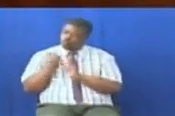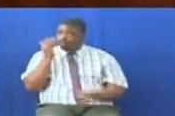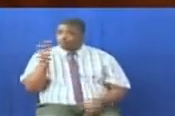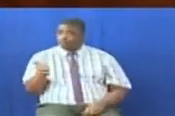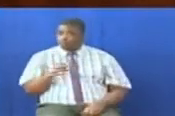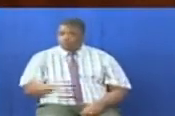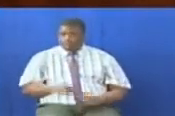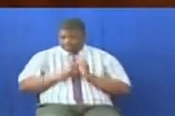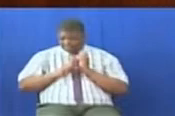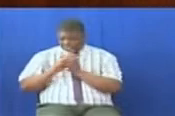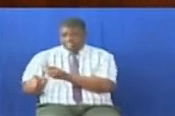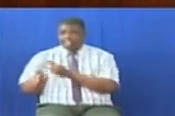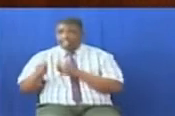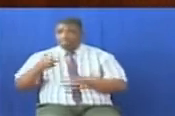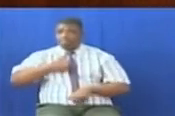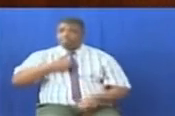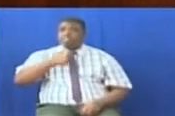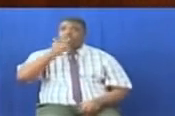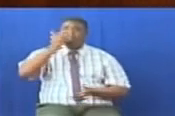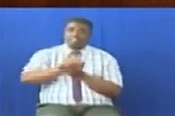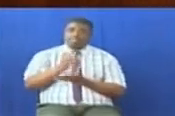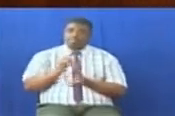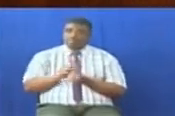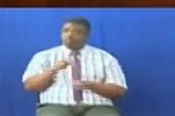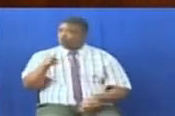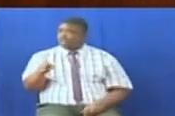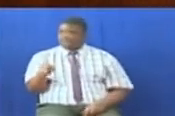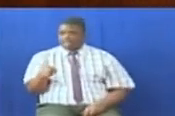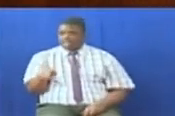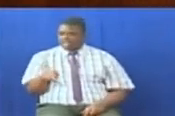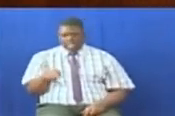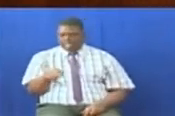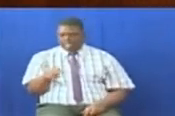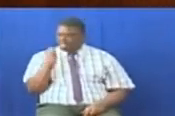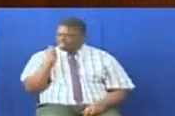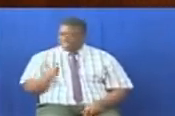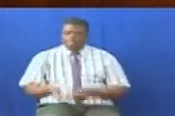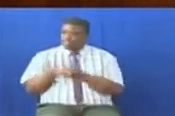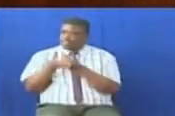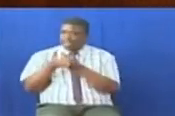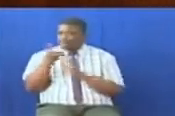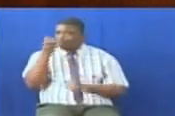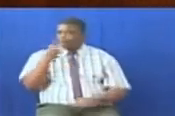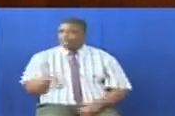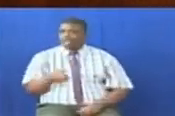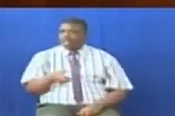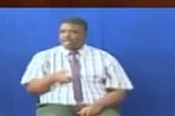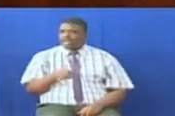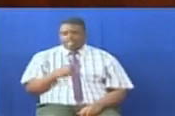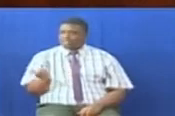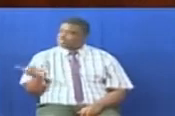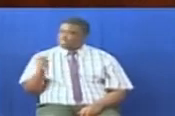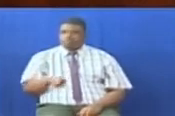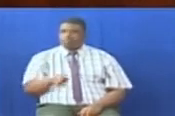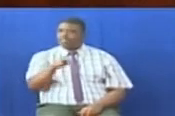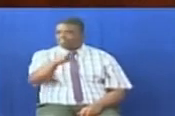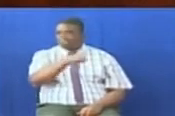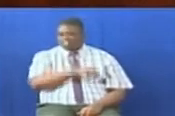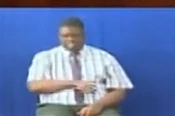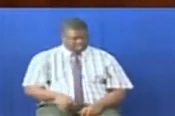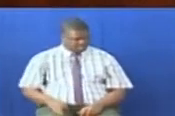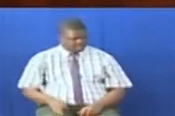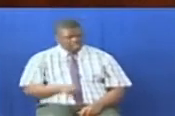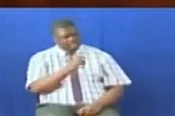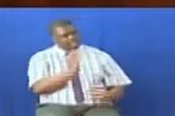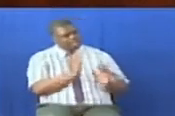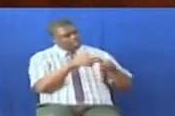nina hakika Mheshimiwa Naibu Spika, haya mambo yasingekuwa mabaya kiasi hicho. Kwa hiyo niipongeze sana kamati, lakini vile vile CAG